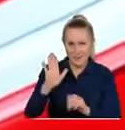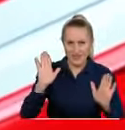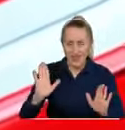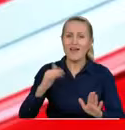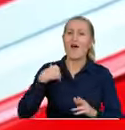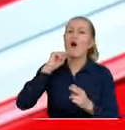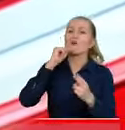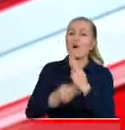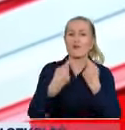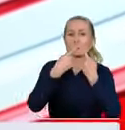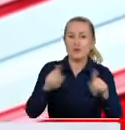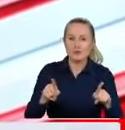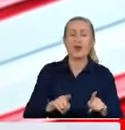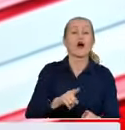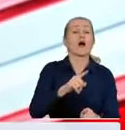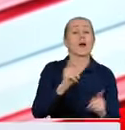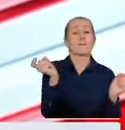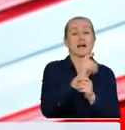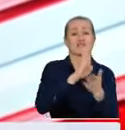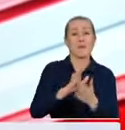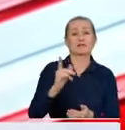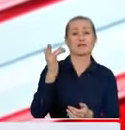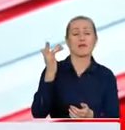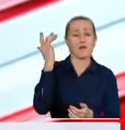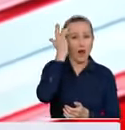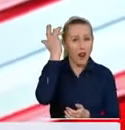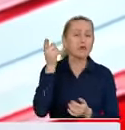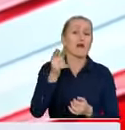pytanie krótko. Świeckie państwo oraz swoboda obywateli,